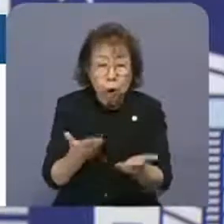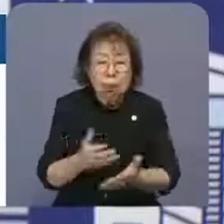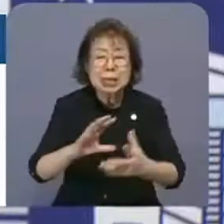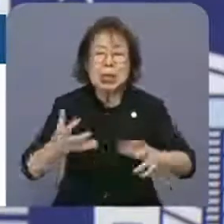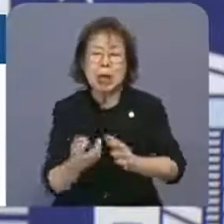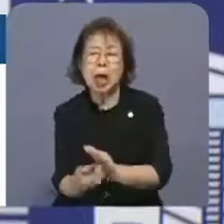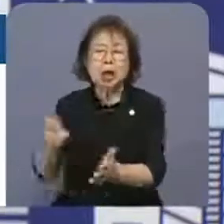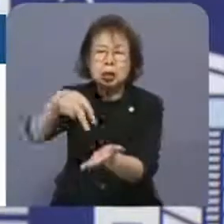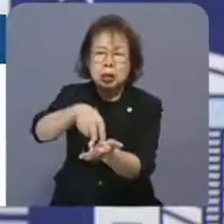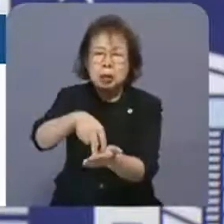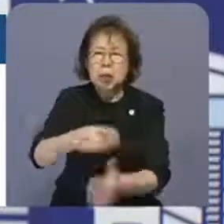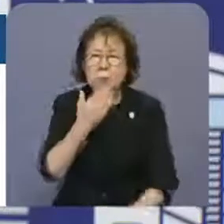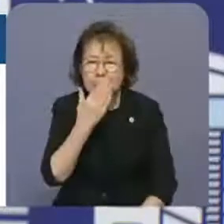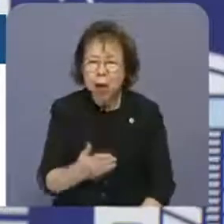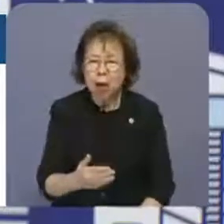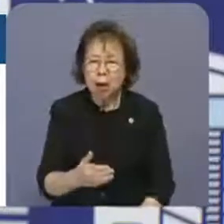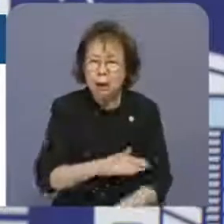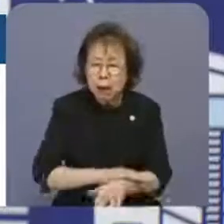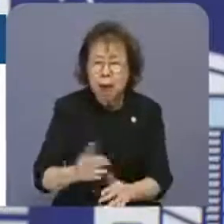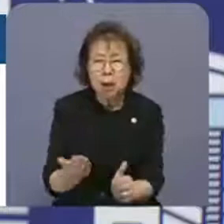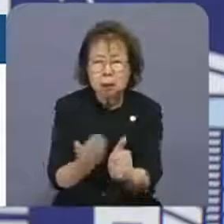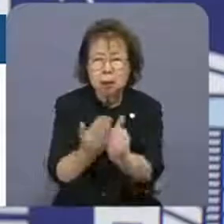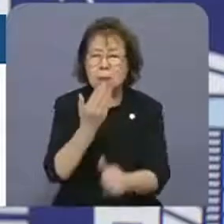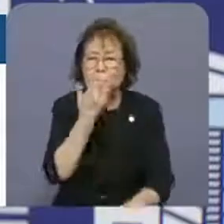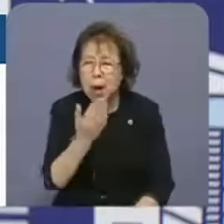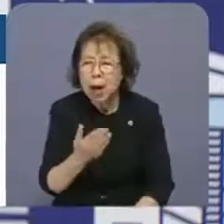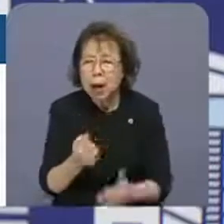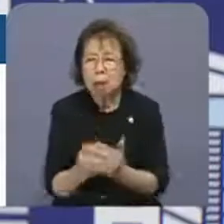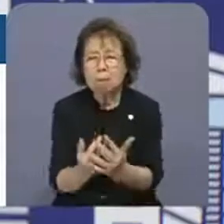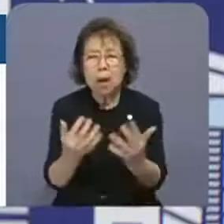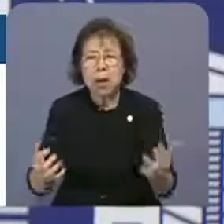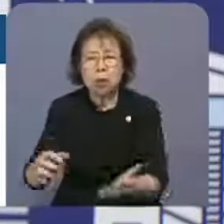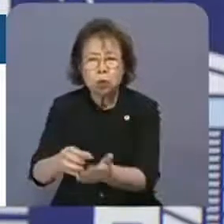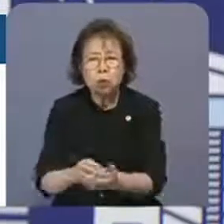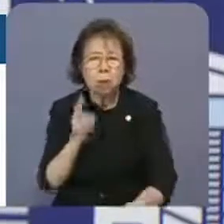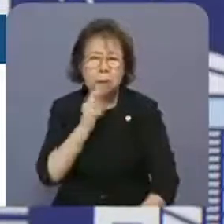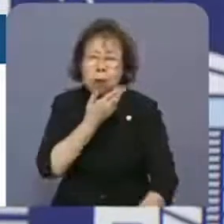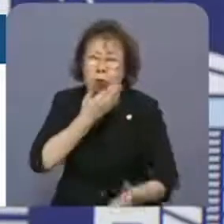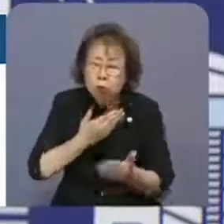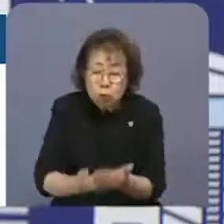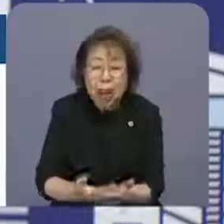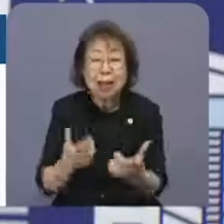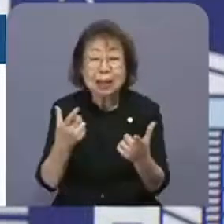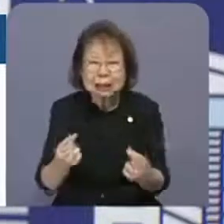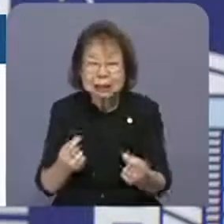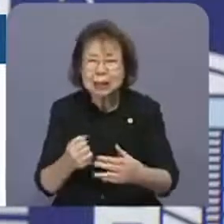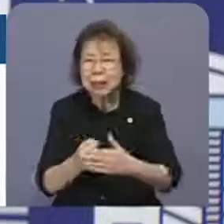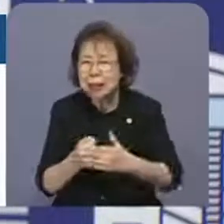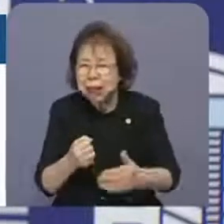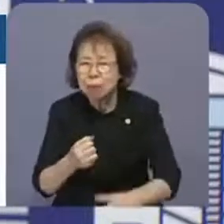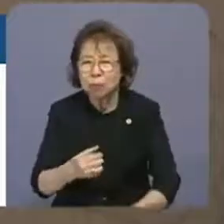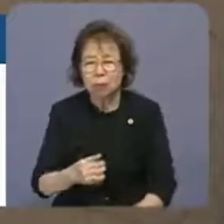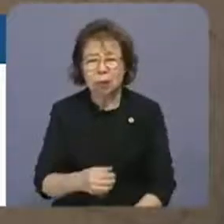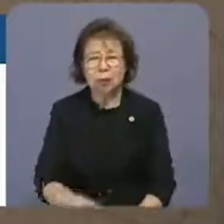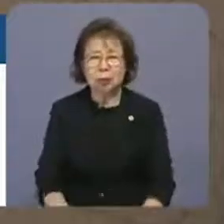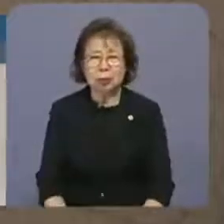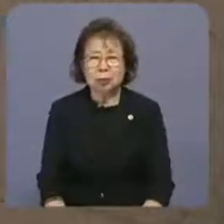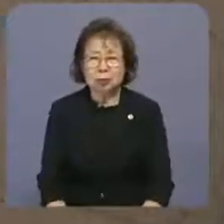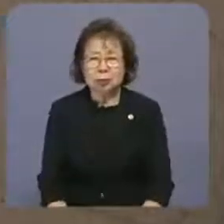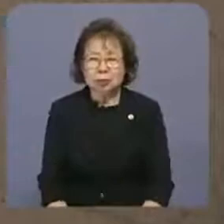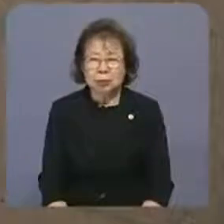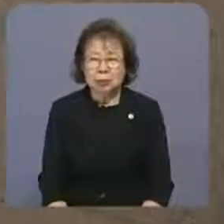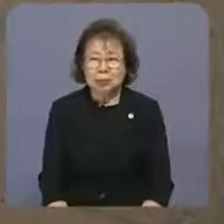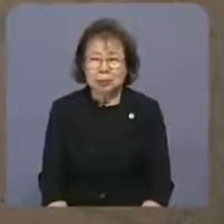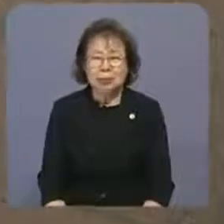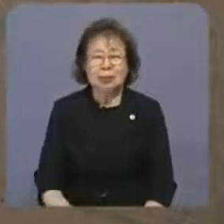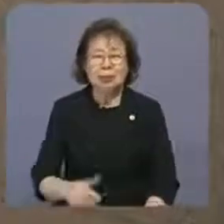우뚝 설 수 있는 그런 산업도 육성할 수도 있고 박람회 유치가 굉장히 중요한 하나의 획기적인 전환점이 될 것이라고.